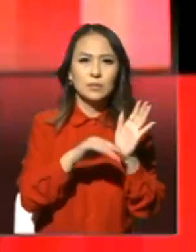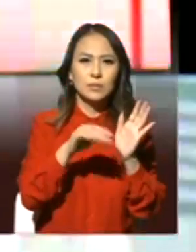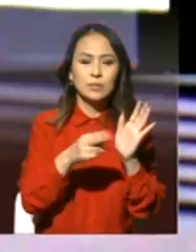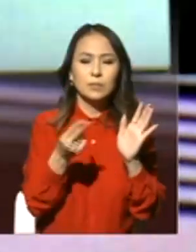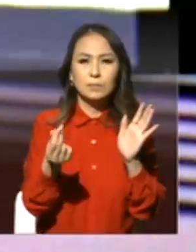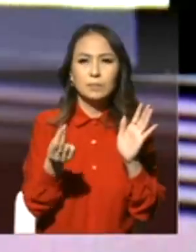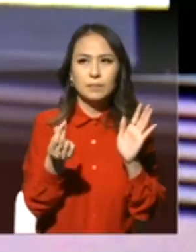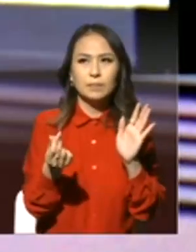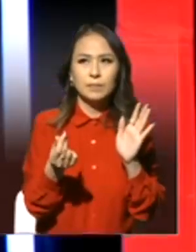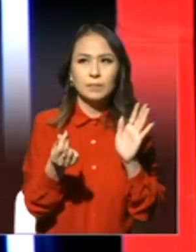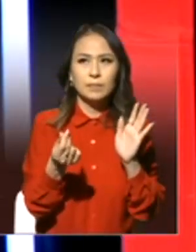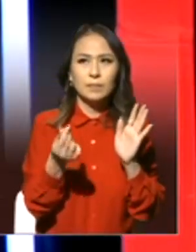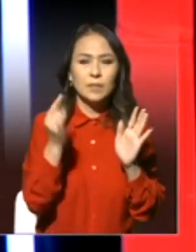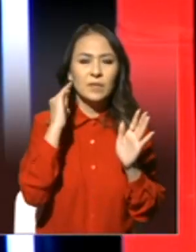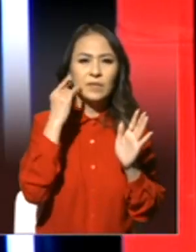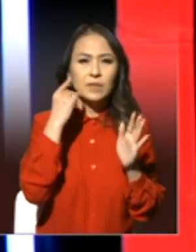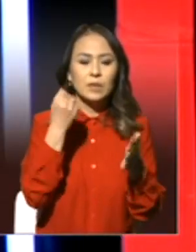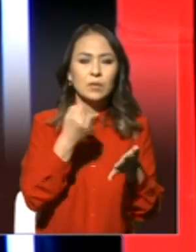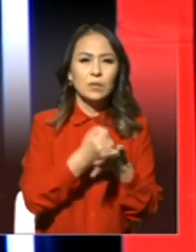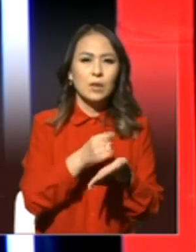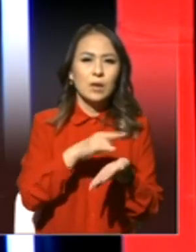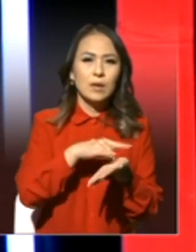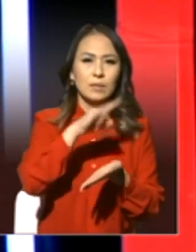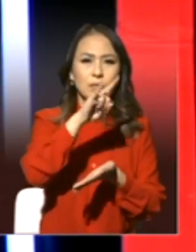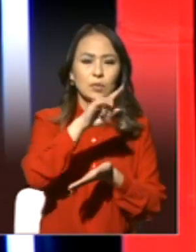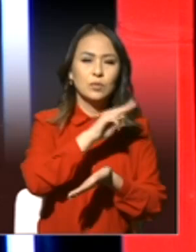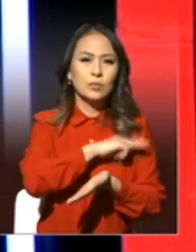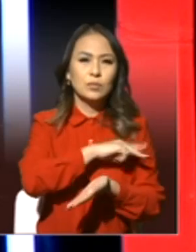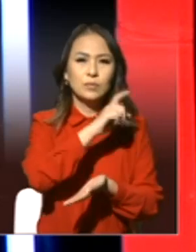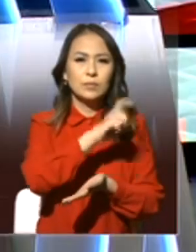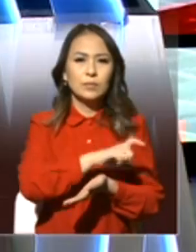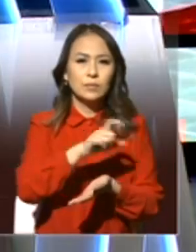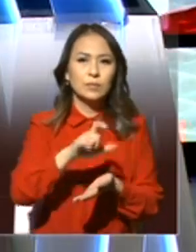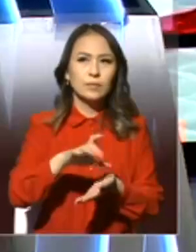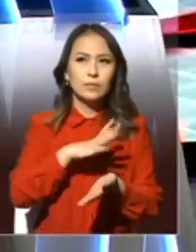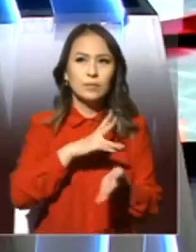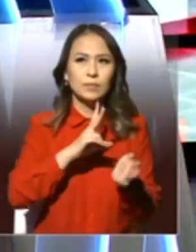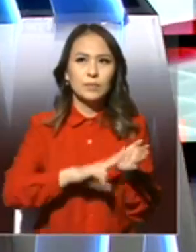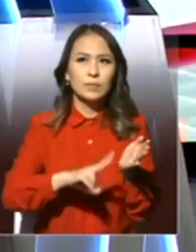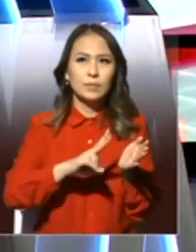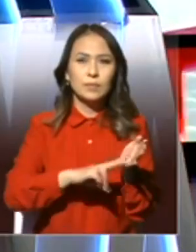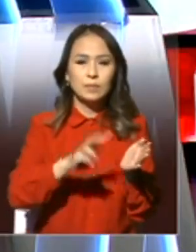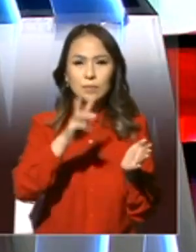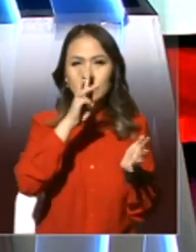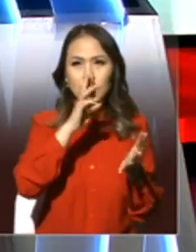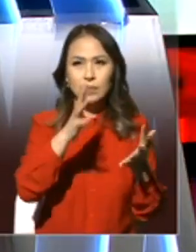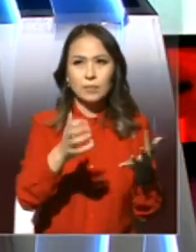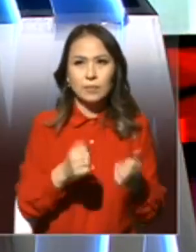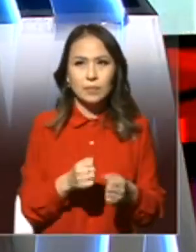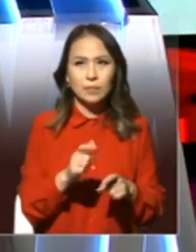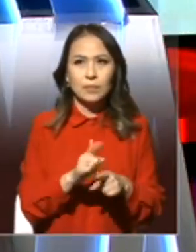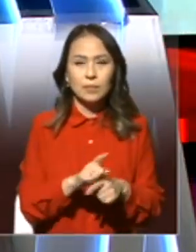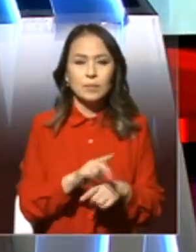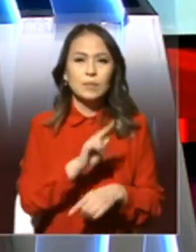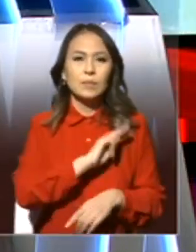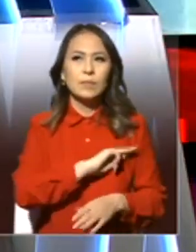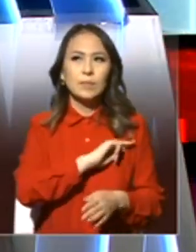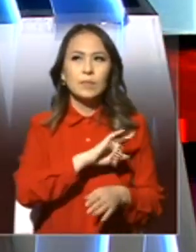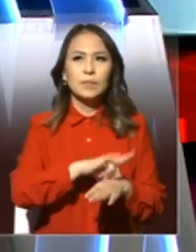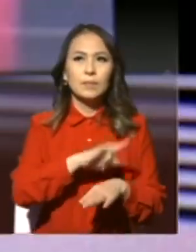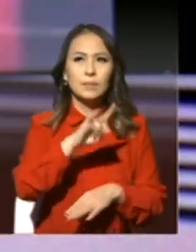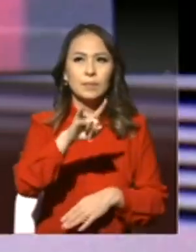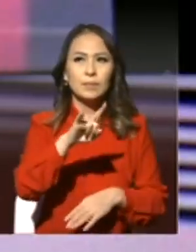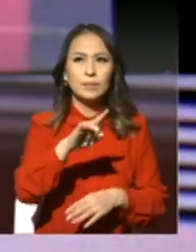төлеп отыр. Павлодардағы аэропортқа қарасам, жұмыскерлерді сұрасам, айтады, біз 70 мың теңге еңбек аламыз. Аэропорттың қызметкерлері.